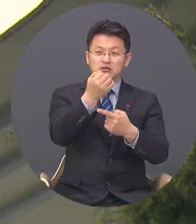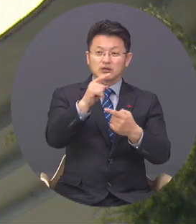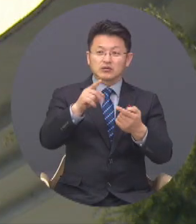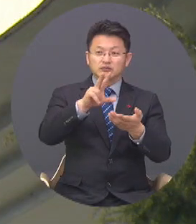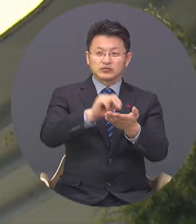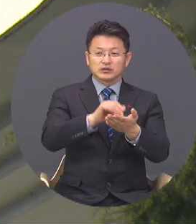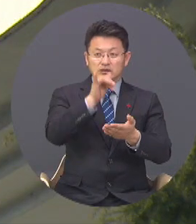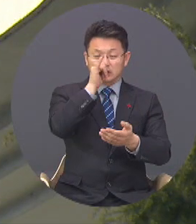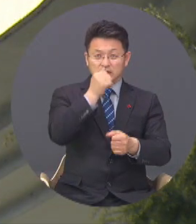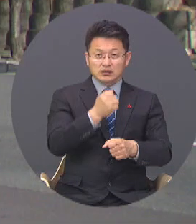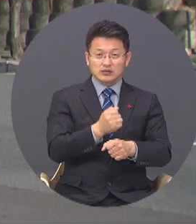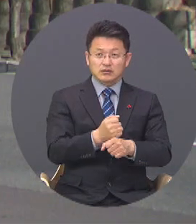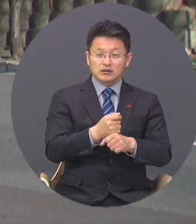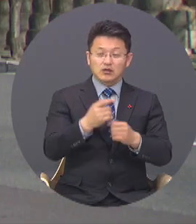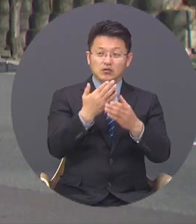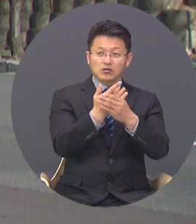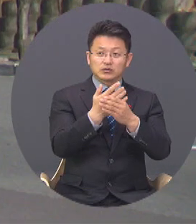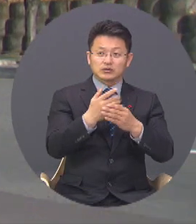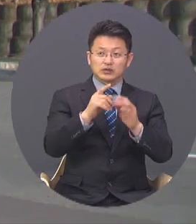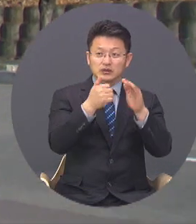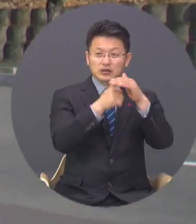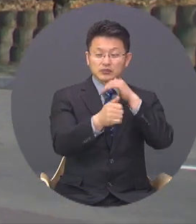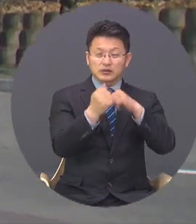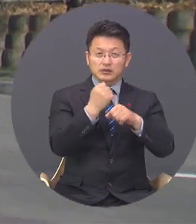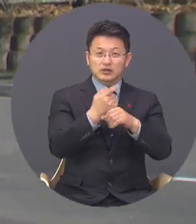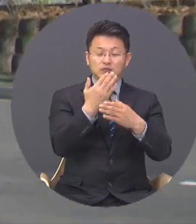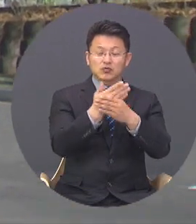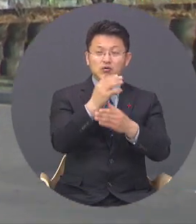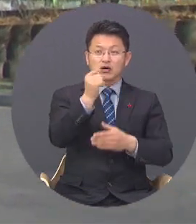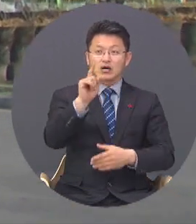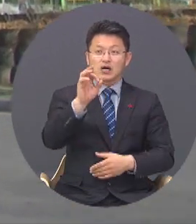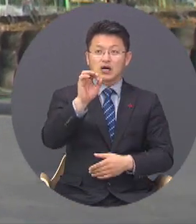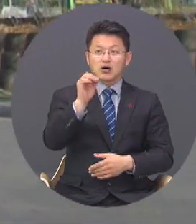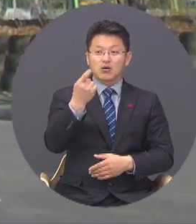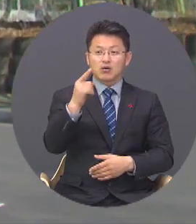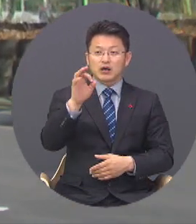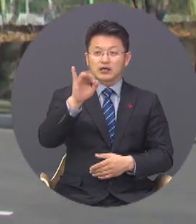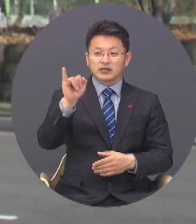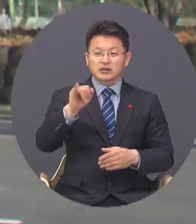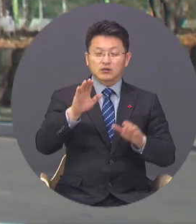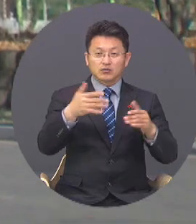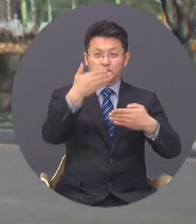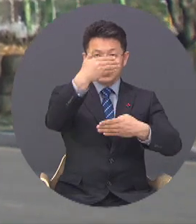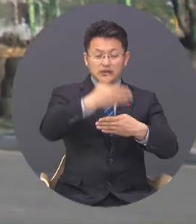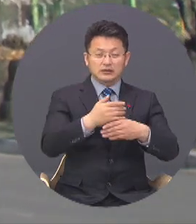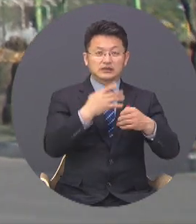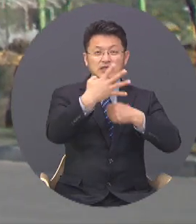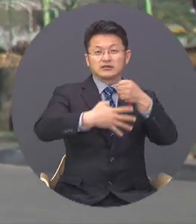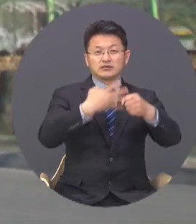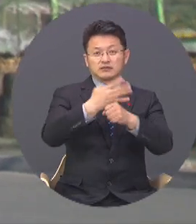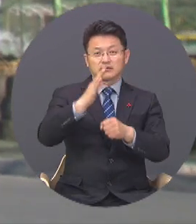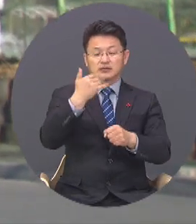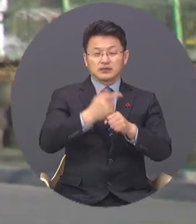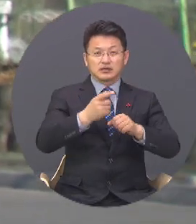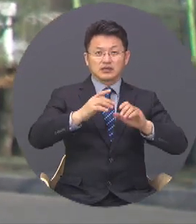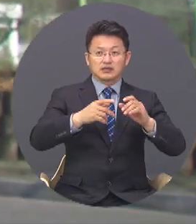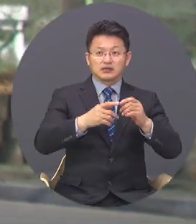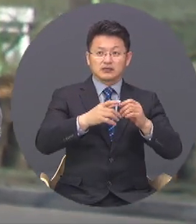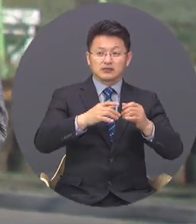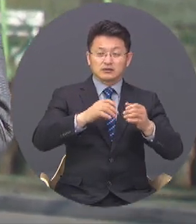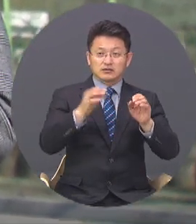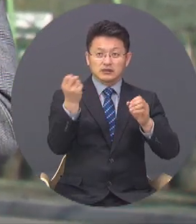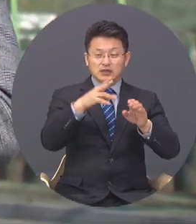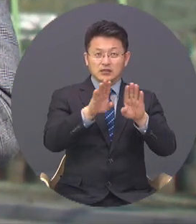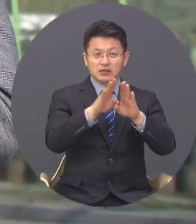할 과제 입니다 북어 권 천을 대표했던 부곡하와이 가 문을 닫은 지 올해로 4년째를 받지만 재계 장을 약속했던